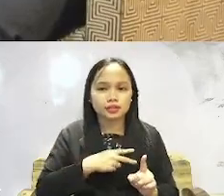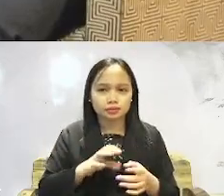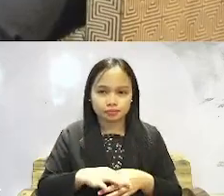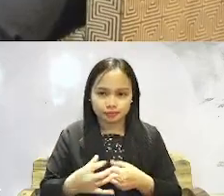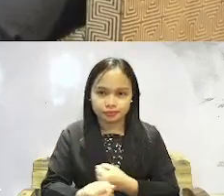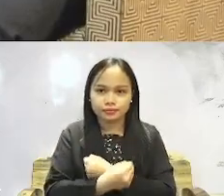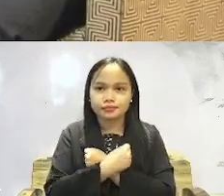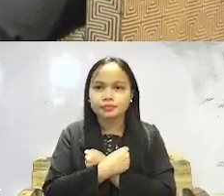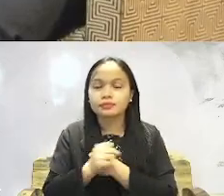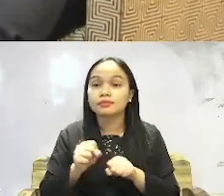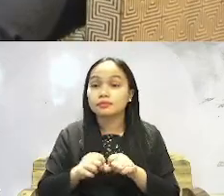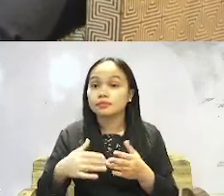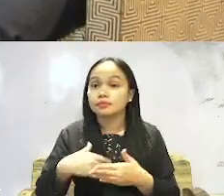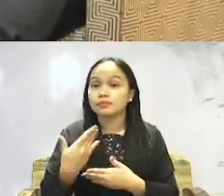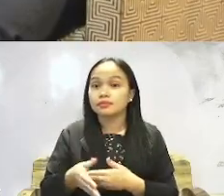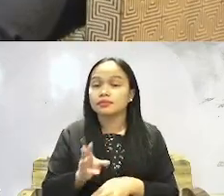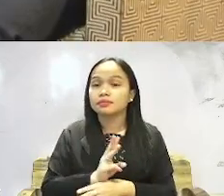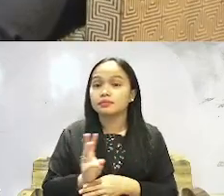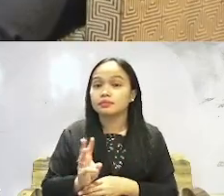Kaya